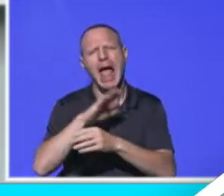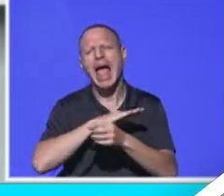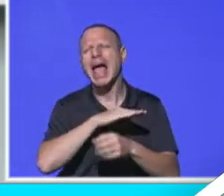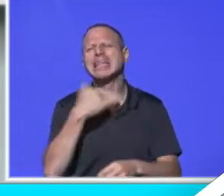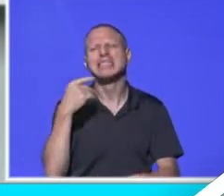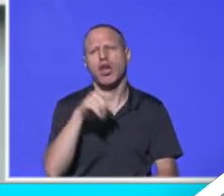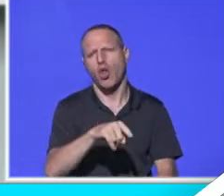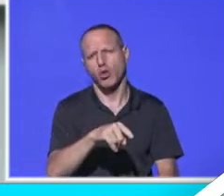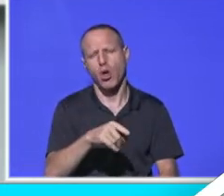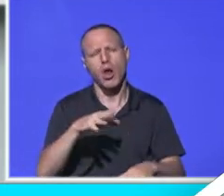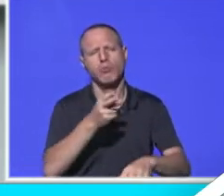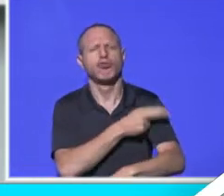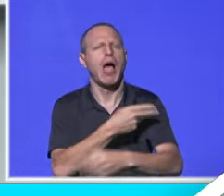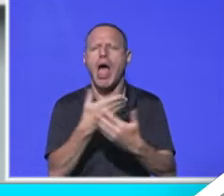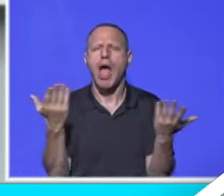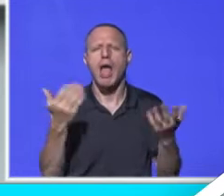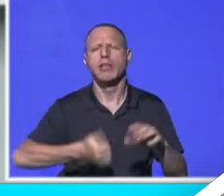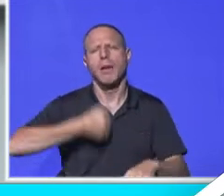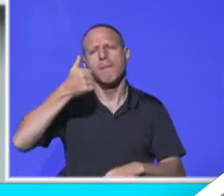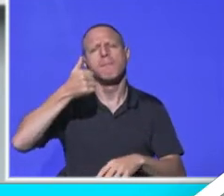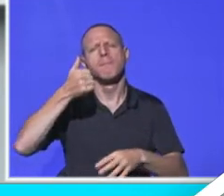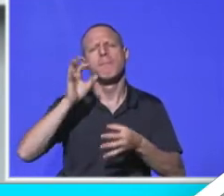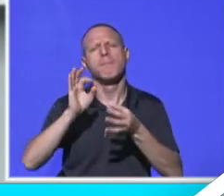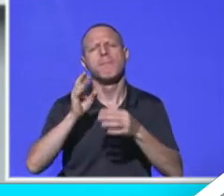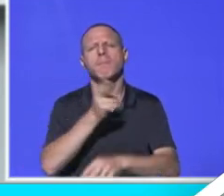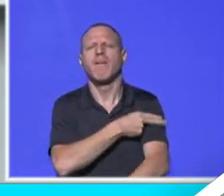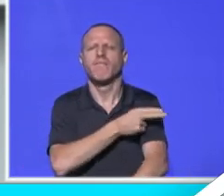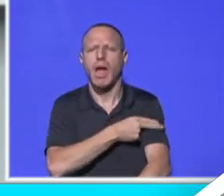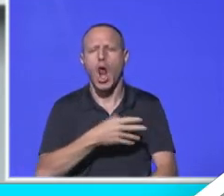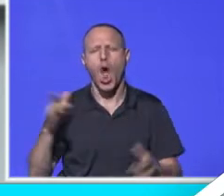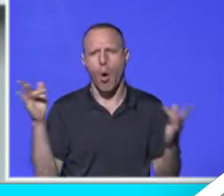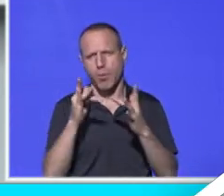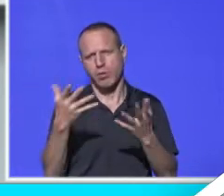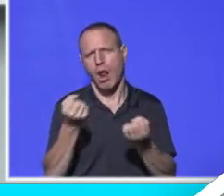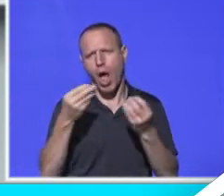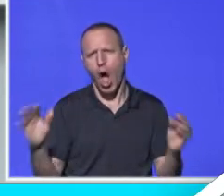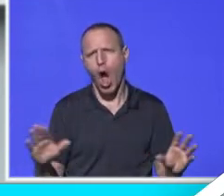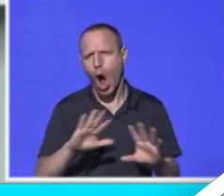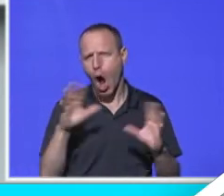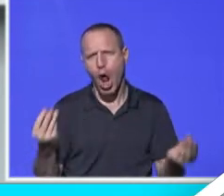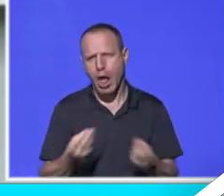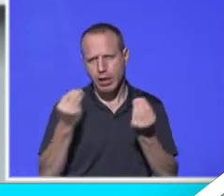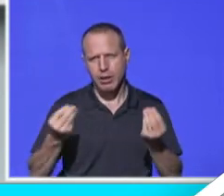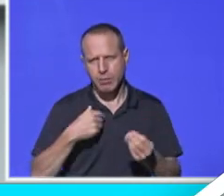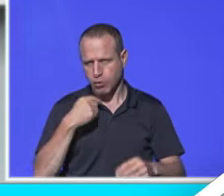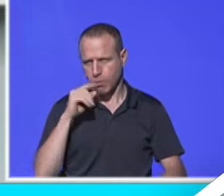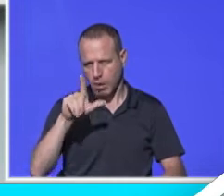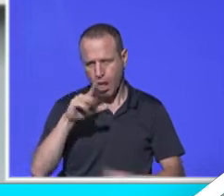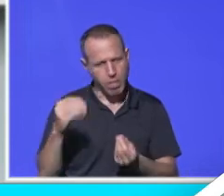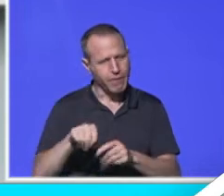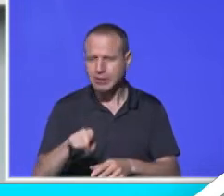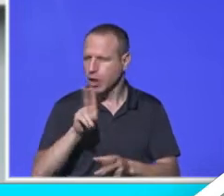למשטרה אין מפכ"ל. מהאופוזיציה לקח את כל הכלים. אני אומרת לך, הדבר הזה לא יכול